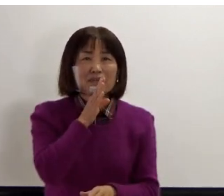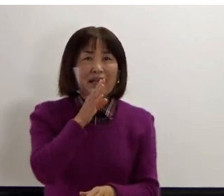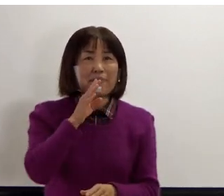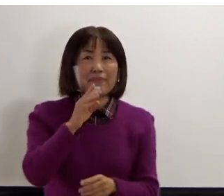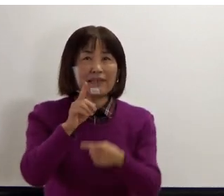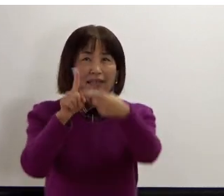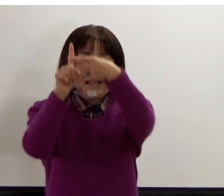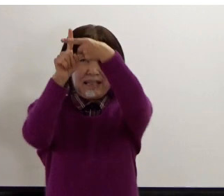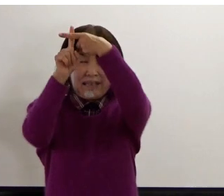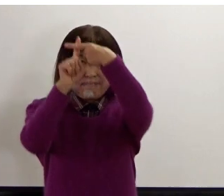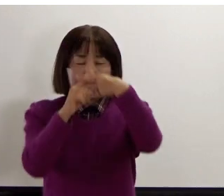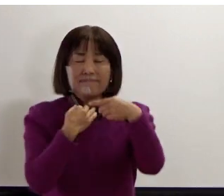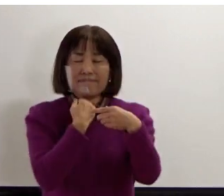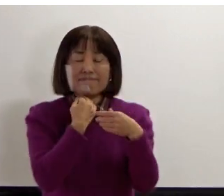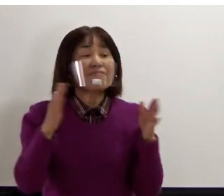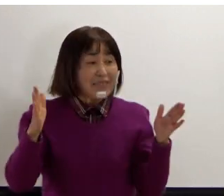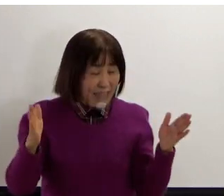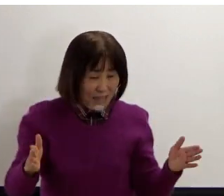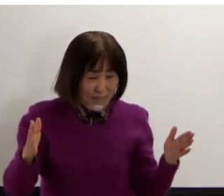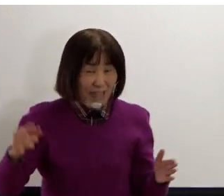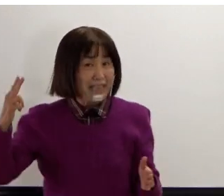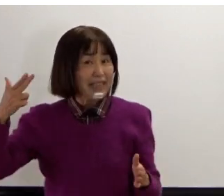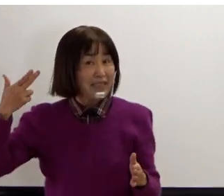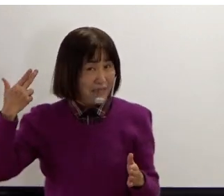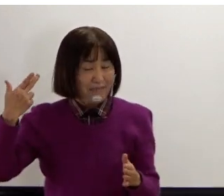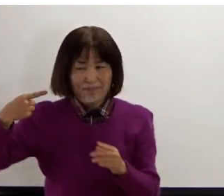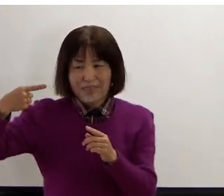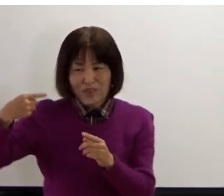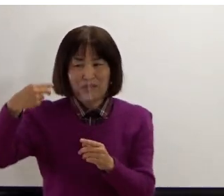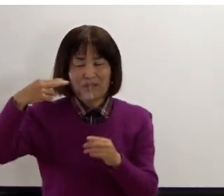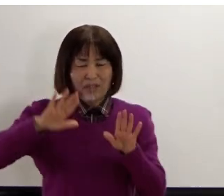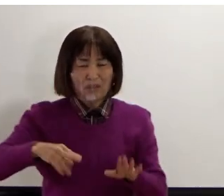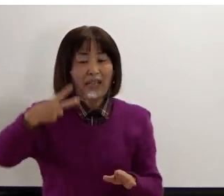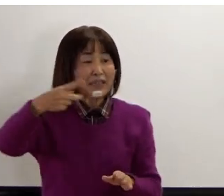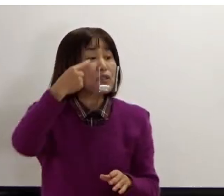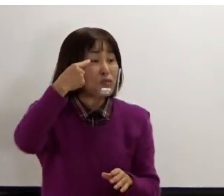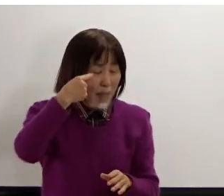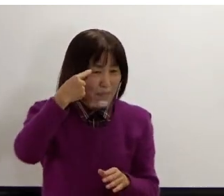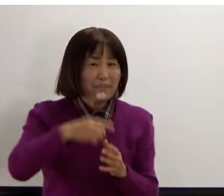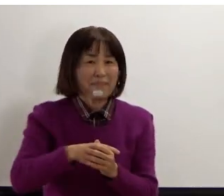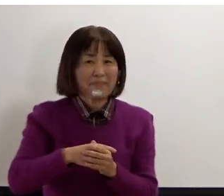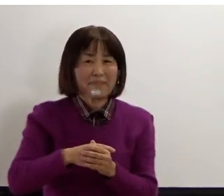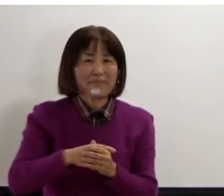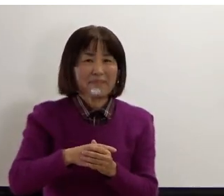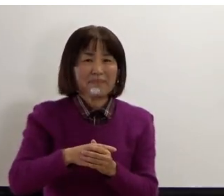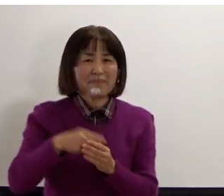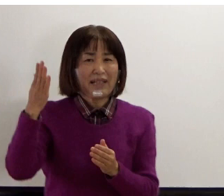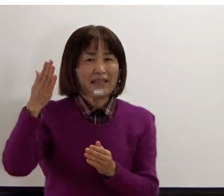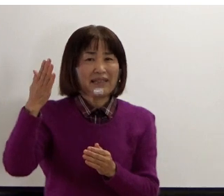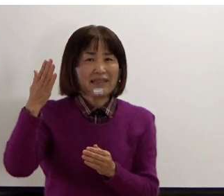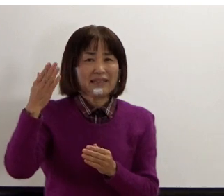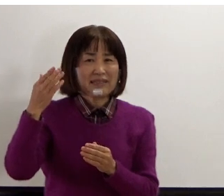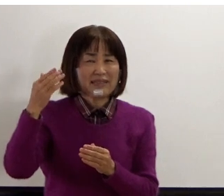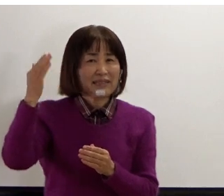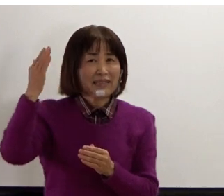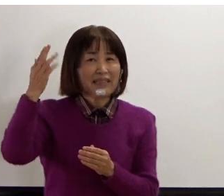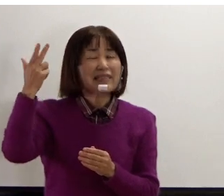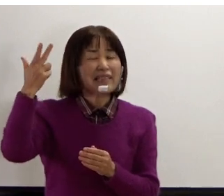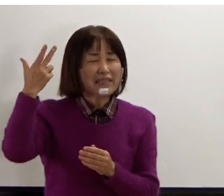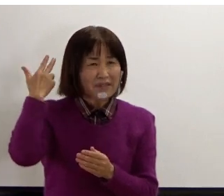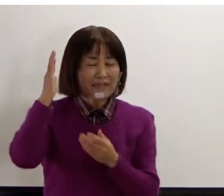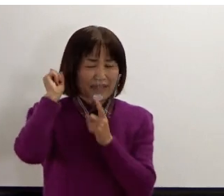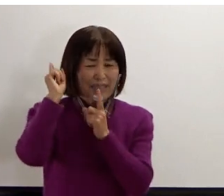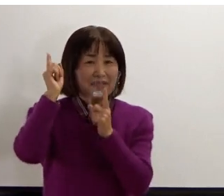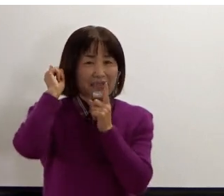まっておりましたけれども、先週は特別にハイビーエーの鈴木雅也先生がこ